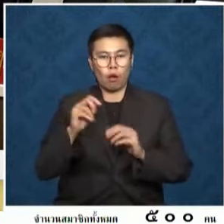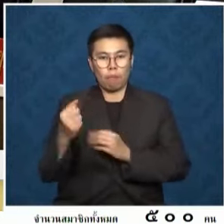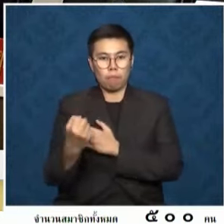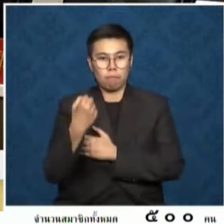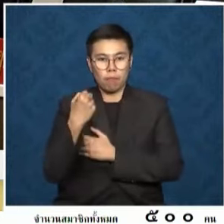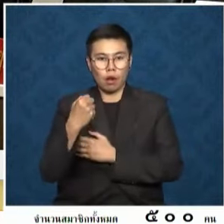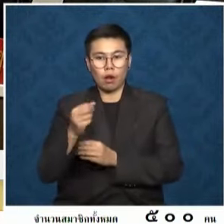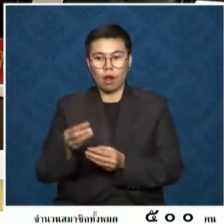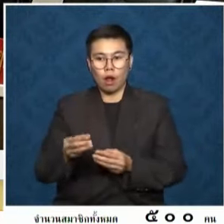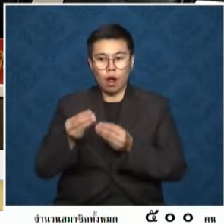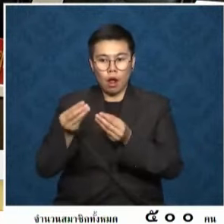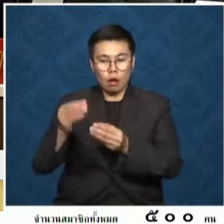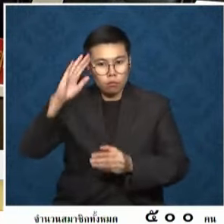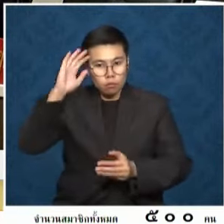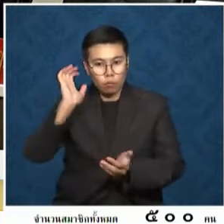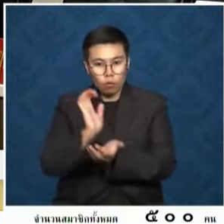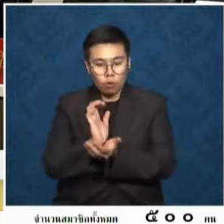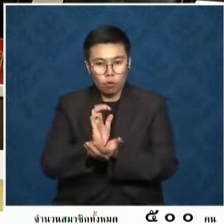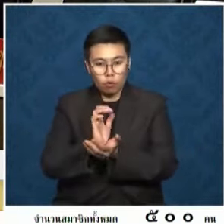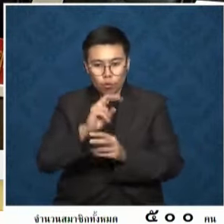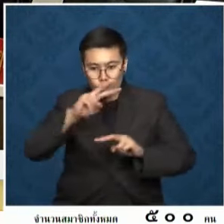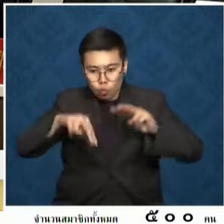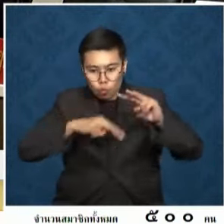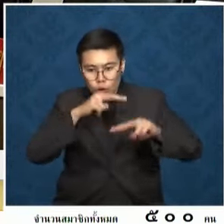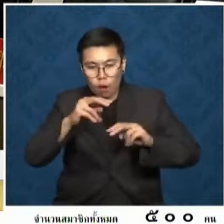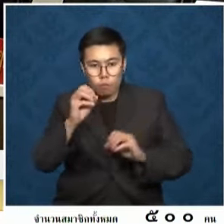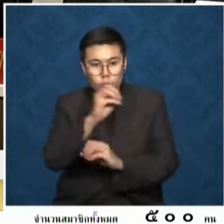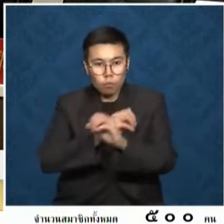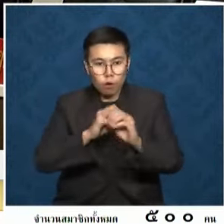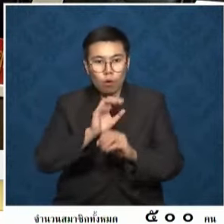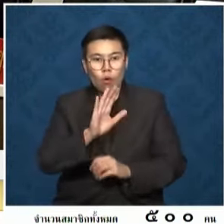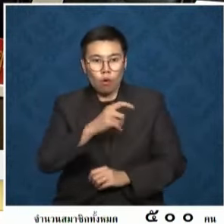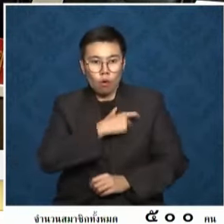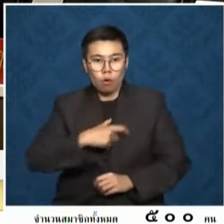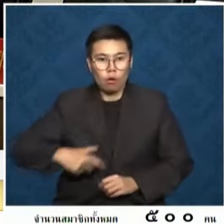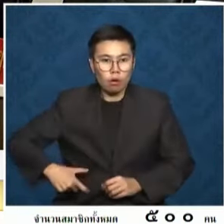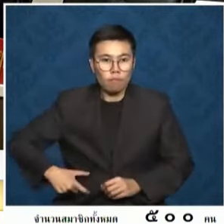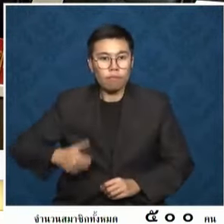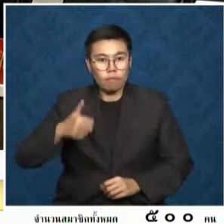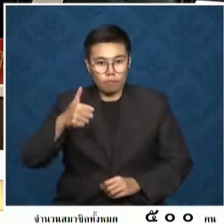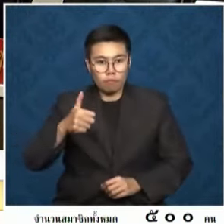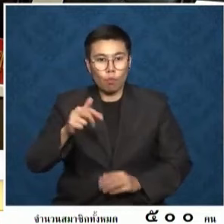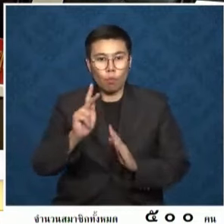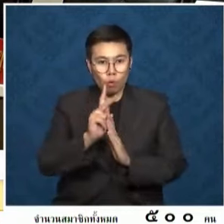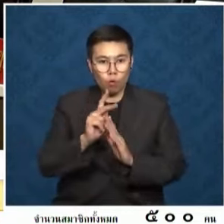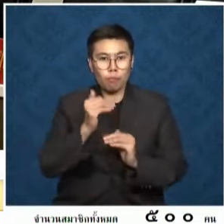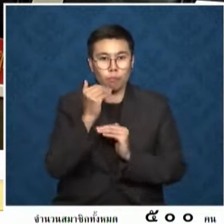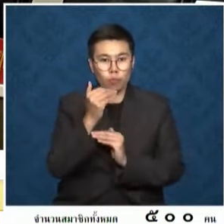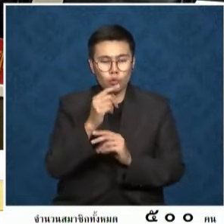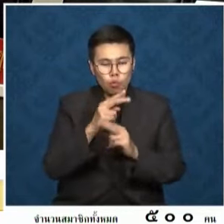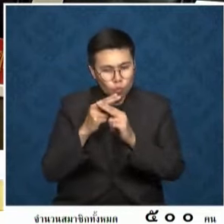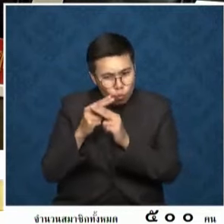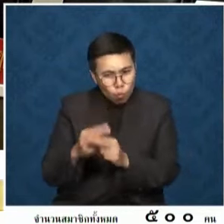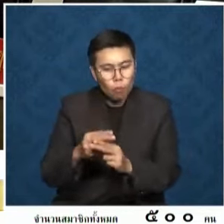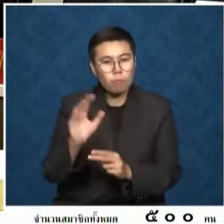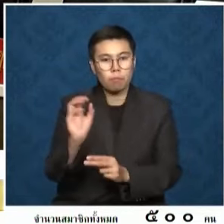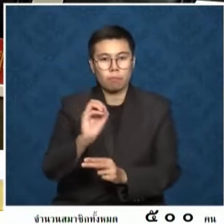เพียงพอที่จะรักษาความปลอดภัยได้อยู่แล้วกฎหมายไม่ได้กำหนดอย่างเฉพาะเจาะจงน